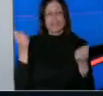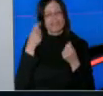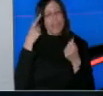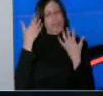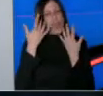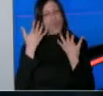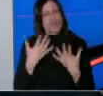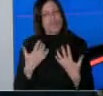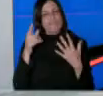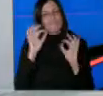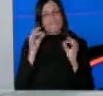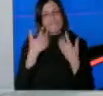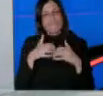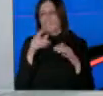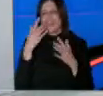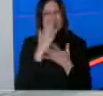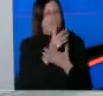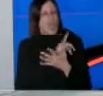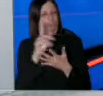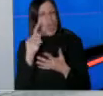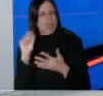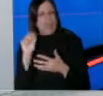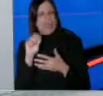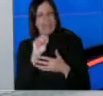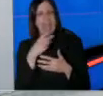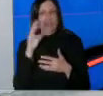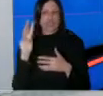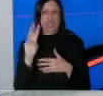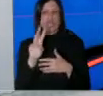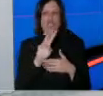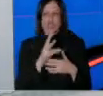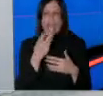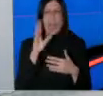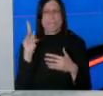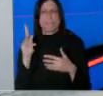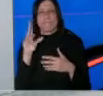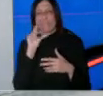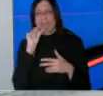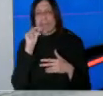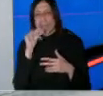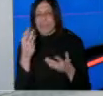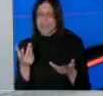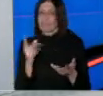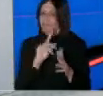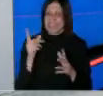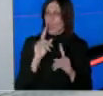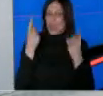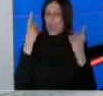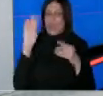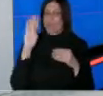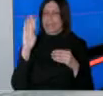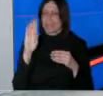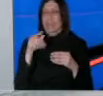כבר לא. כבר לא. נה, ובשששששה, ופקפקה. לא, לא. זה לא קורה